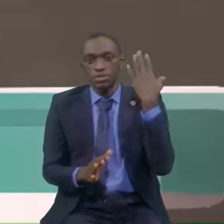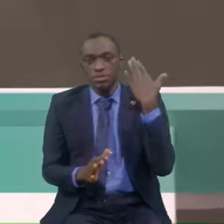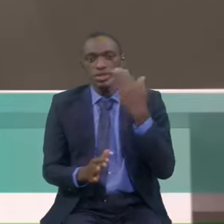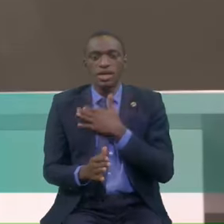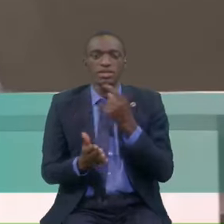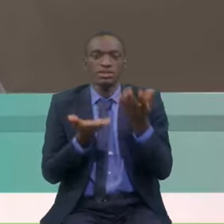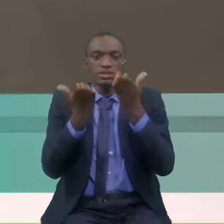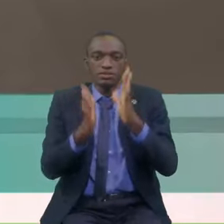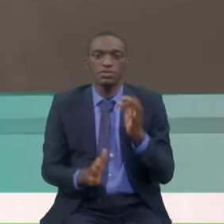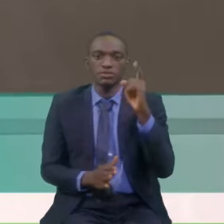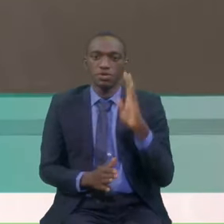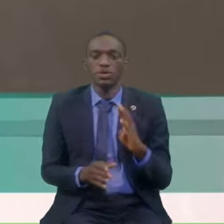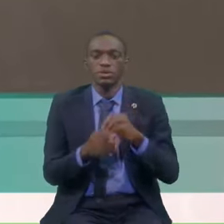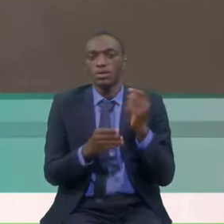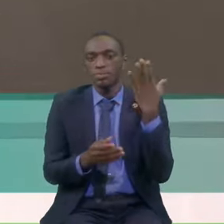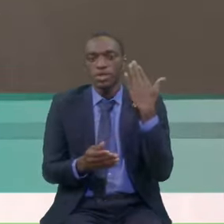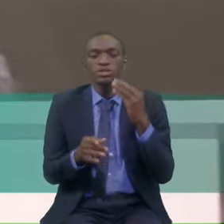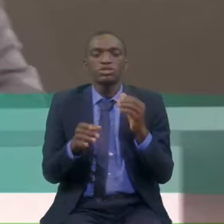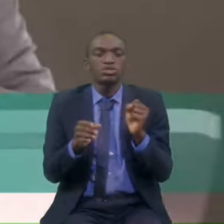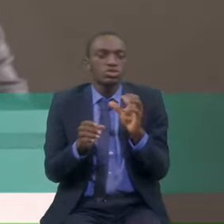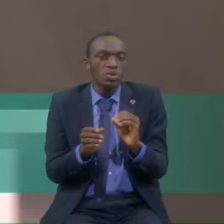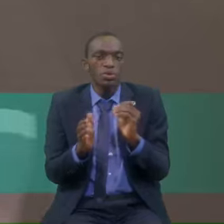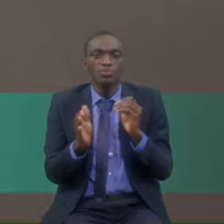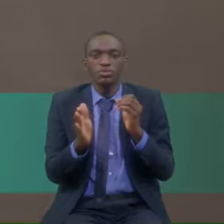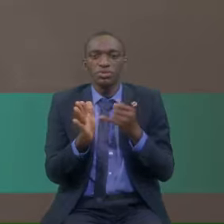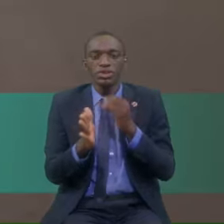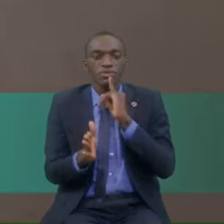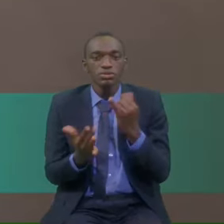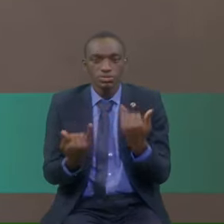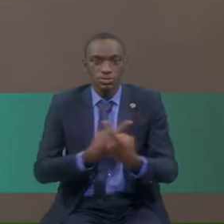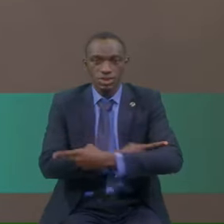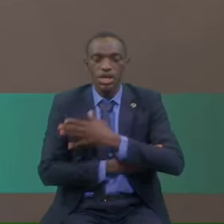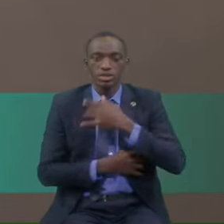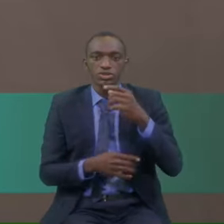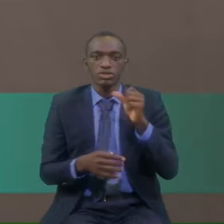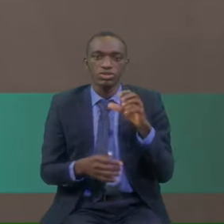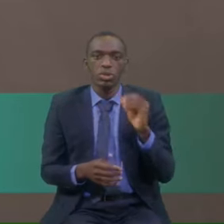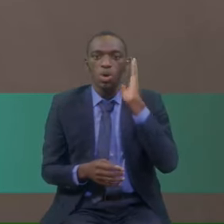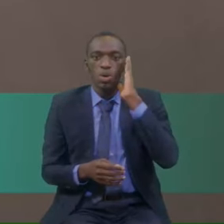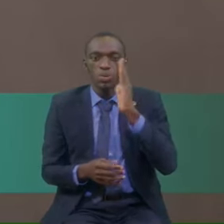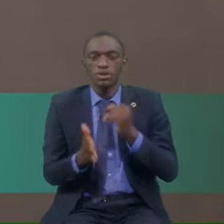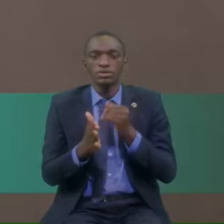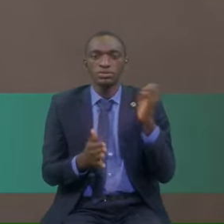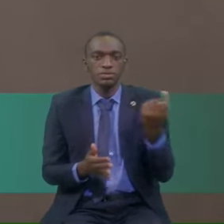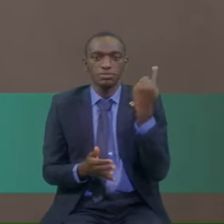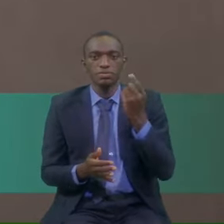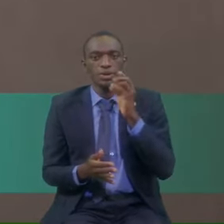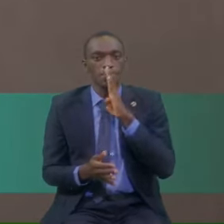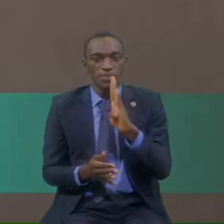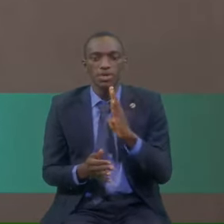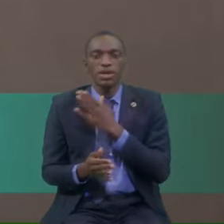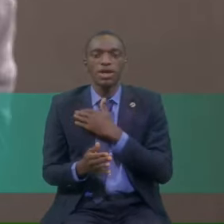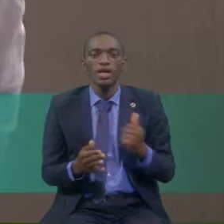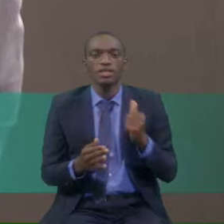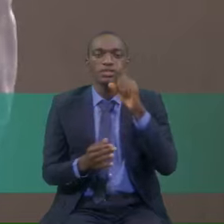passé, il est aujourd'hui et il le sera toujours. Savez-vous pourquoi? Parce que le Dieu éternel et